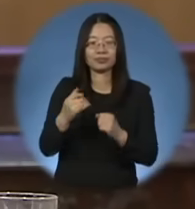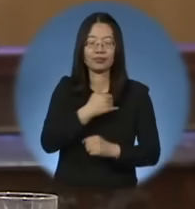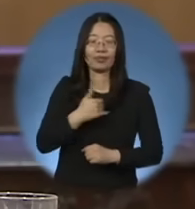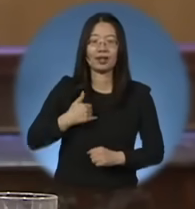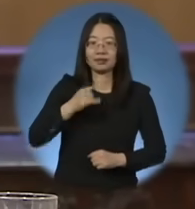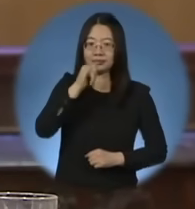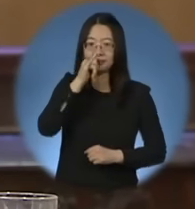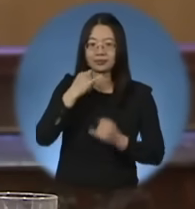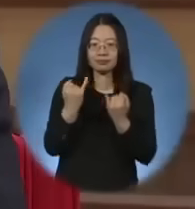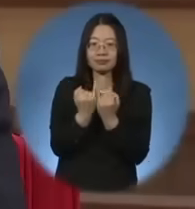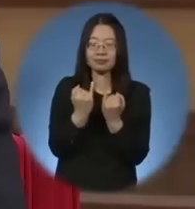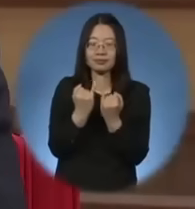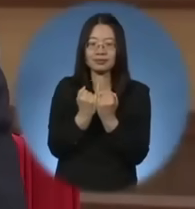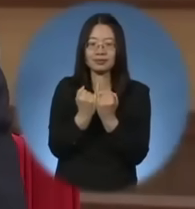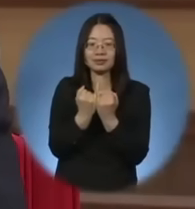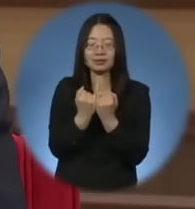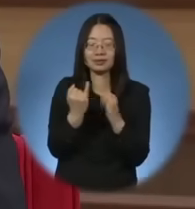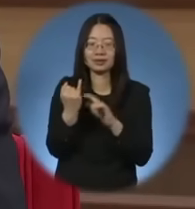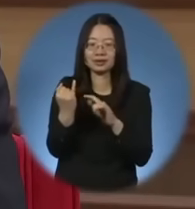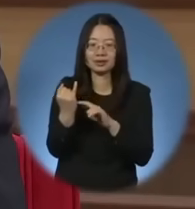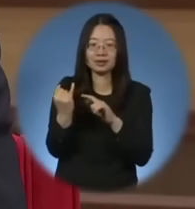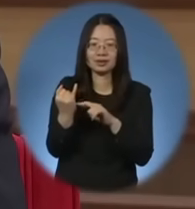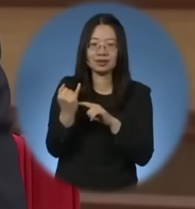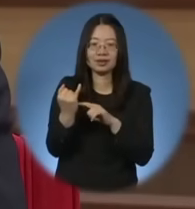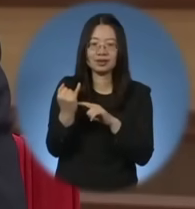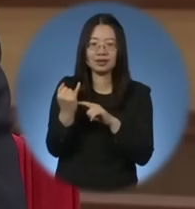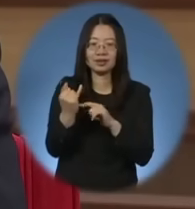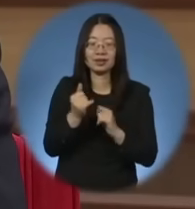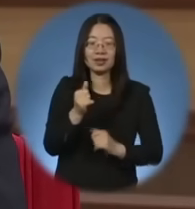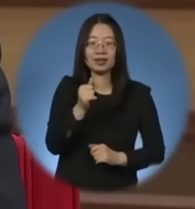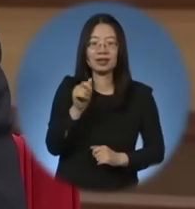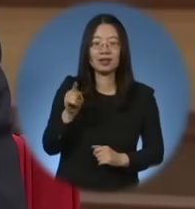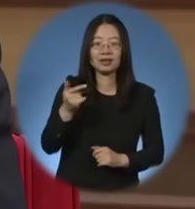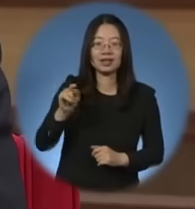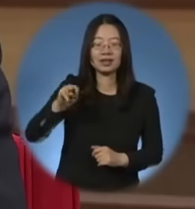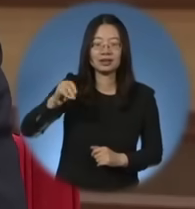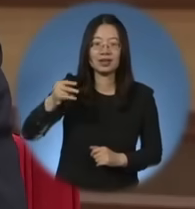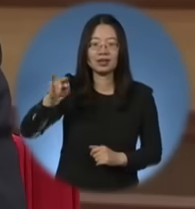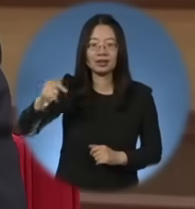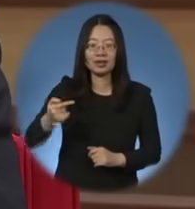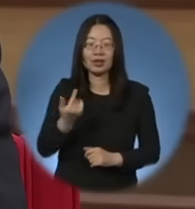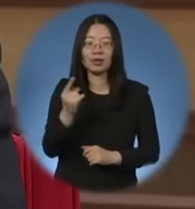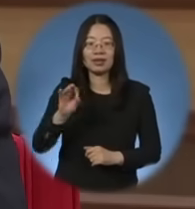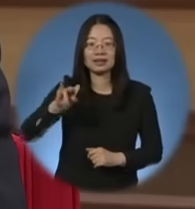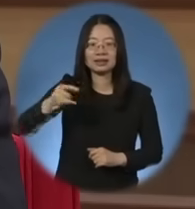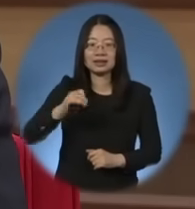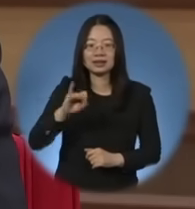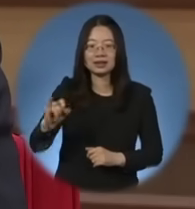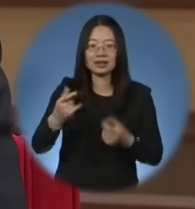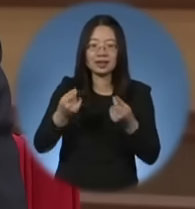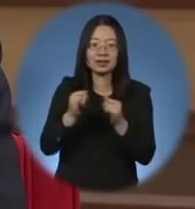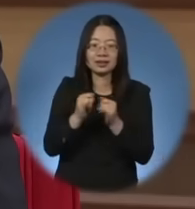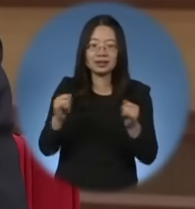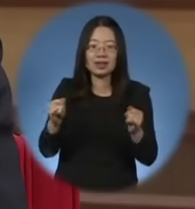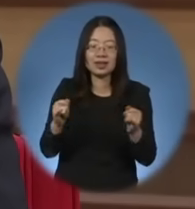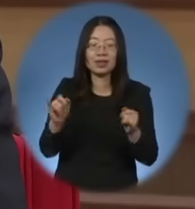여유 있는 여자 저자들음 뭐 혼난 스론 같은 사람 황진이 같은 사람 모두 저